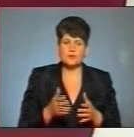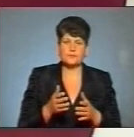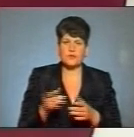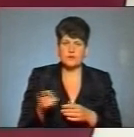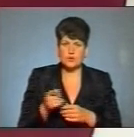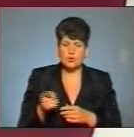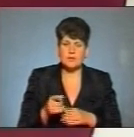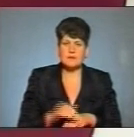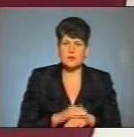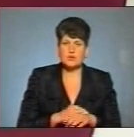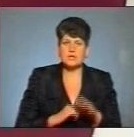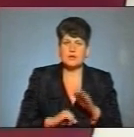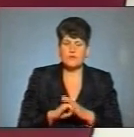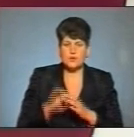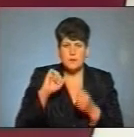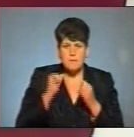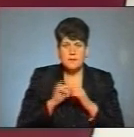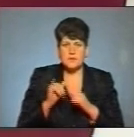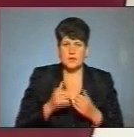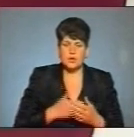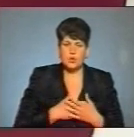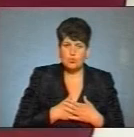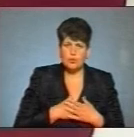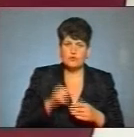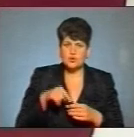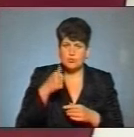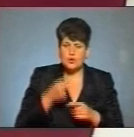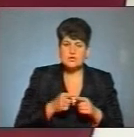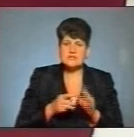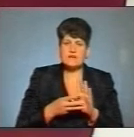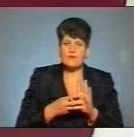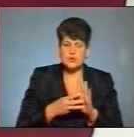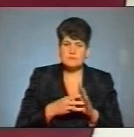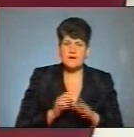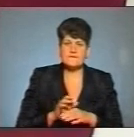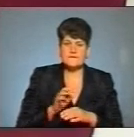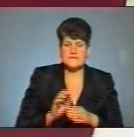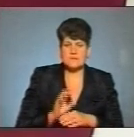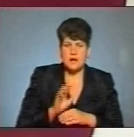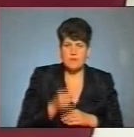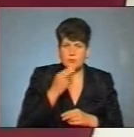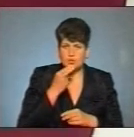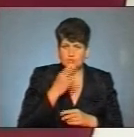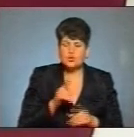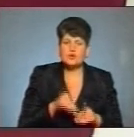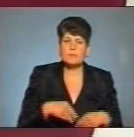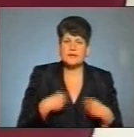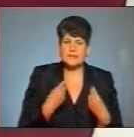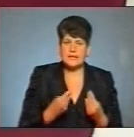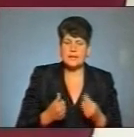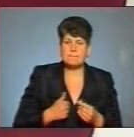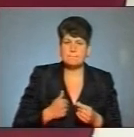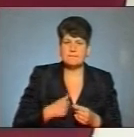Тернополя» та благодійний фонд «Пам'ять і любов». Цьогоріч це 8-ма відправка продуктів на передову. Що передали бійцям на